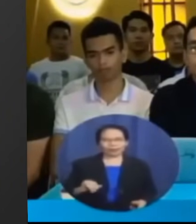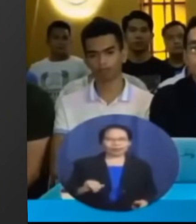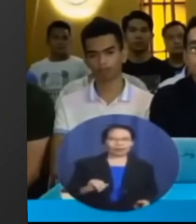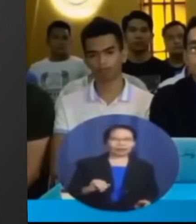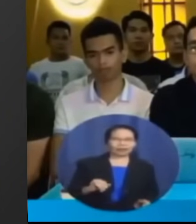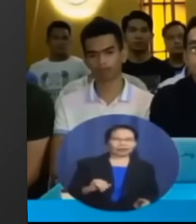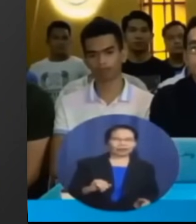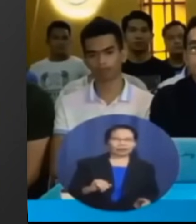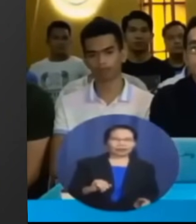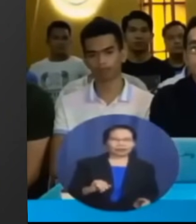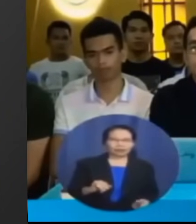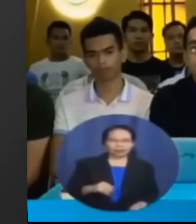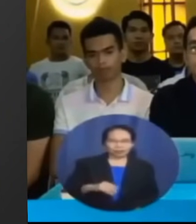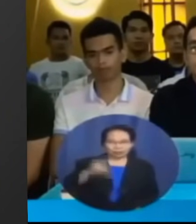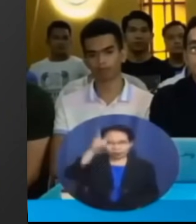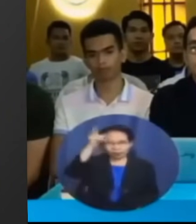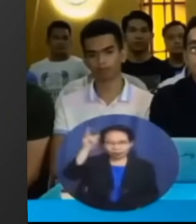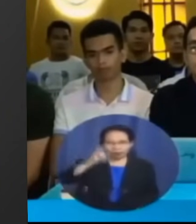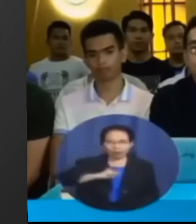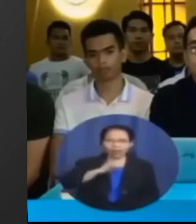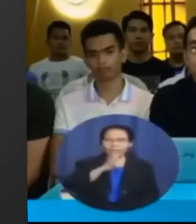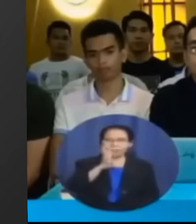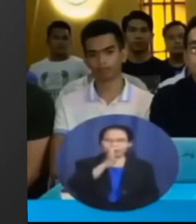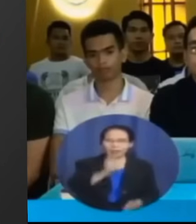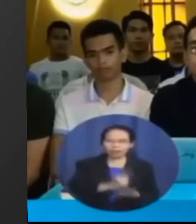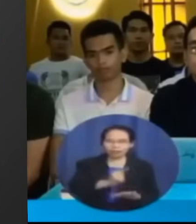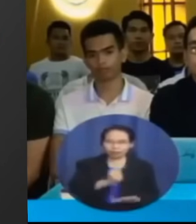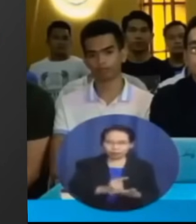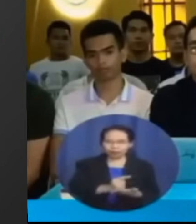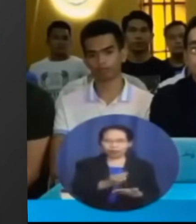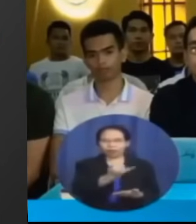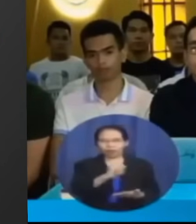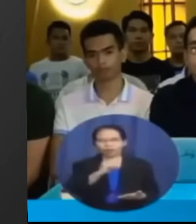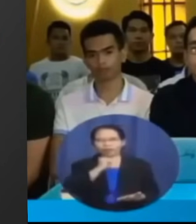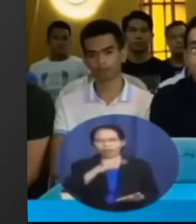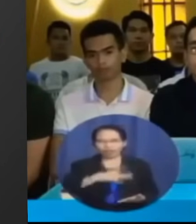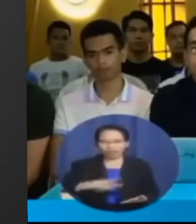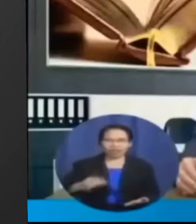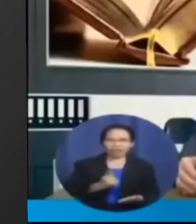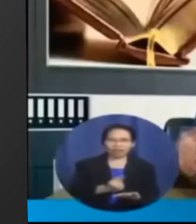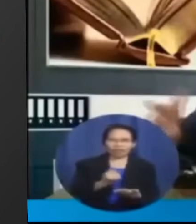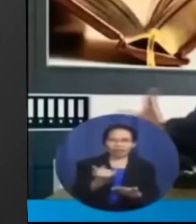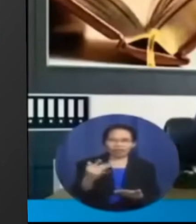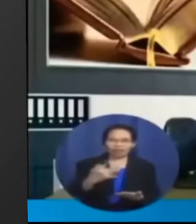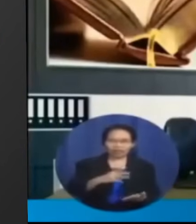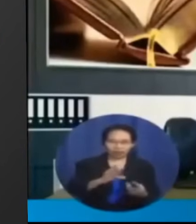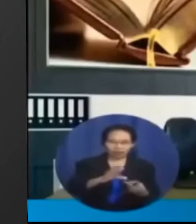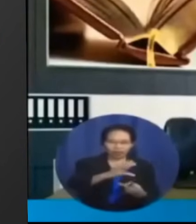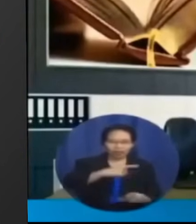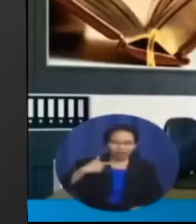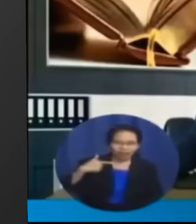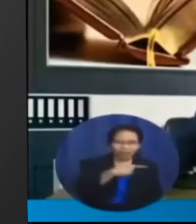Kasi, nagsasabi ko ng totoo, ayaw nila ng totoo. Gusto nila kasinungalingan, yung